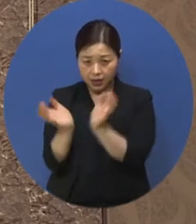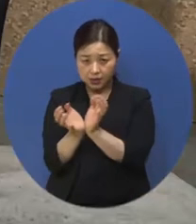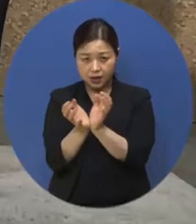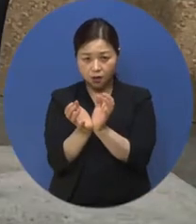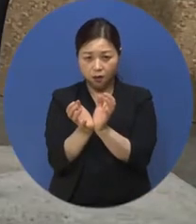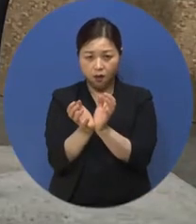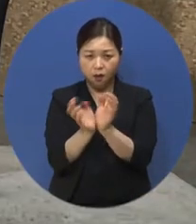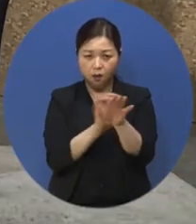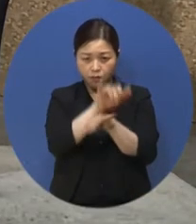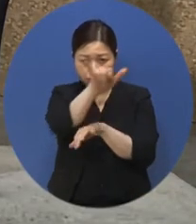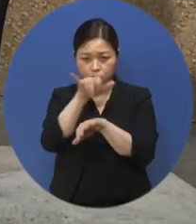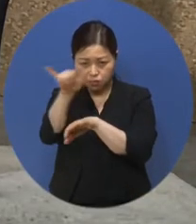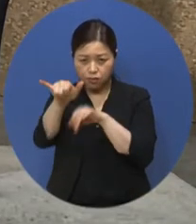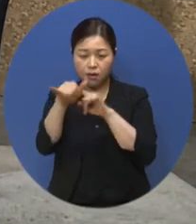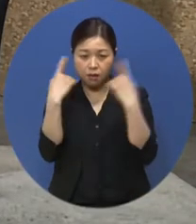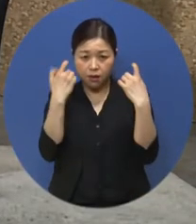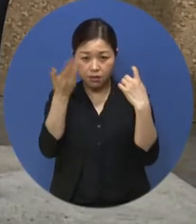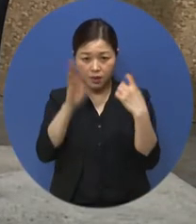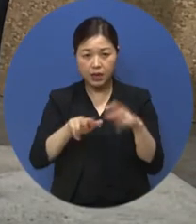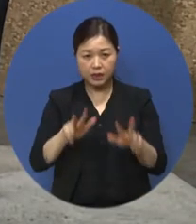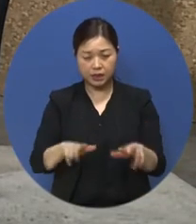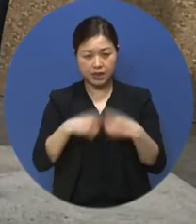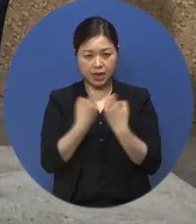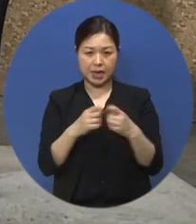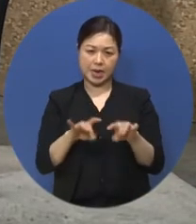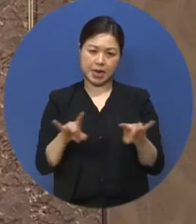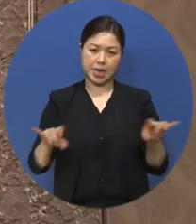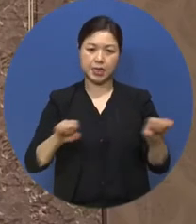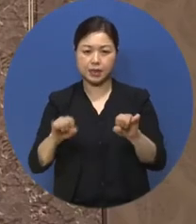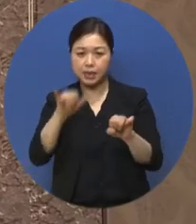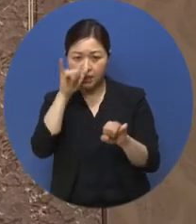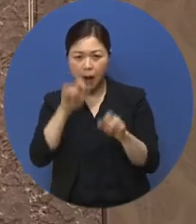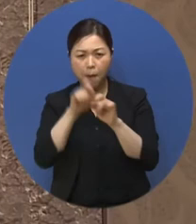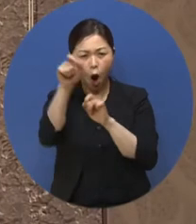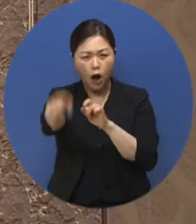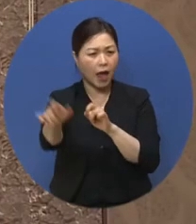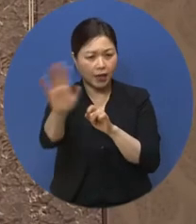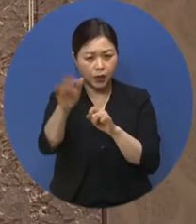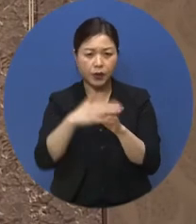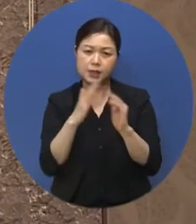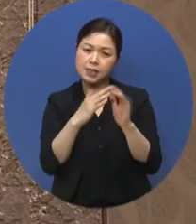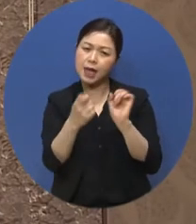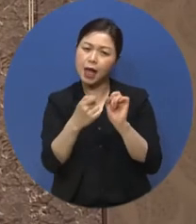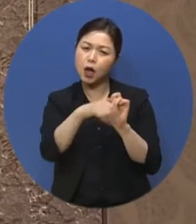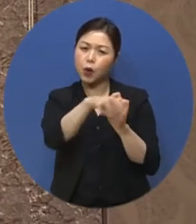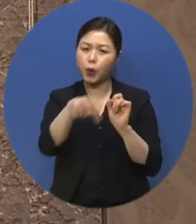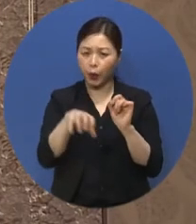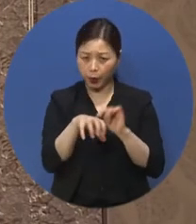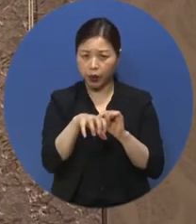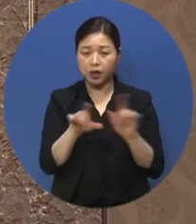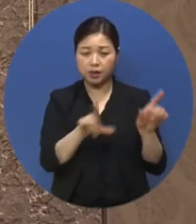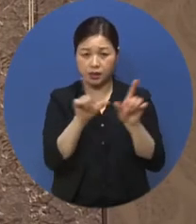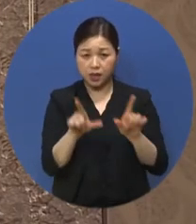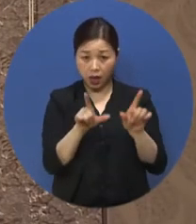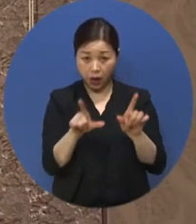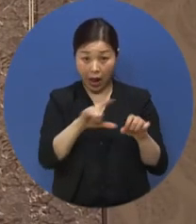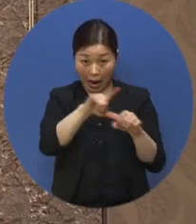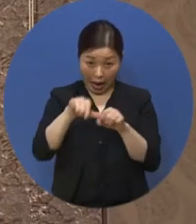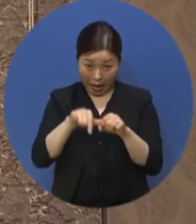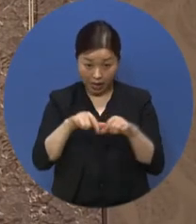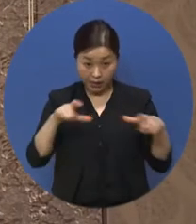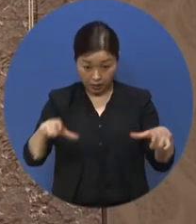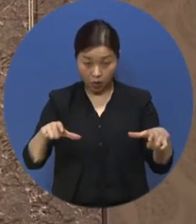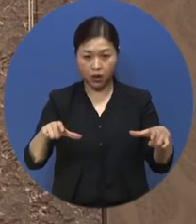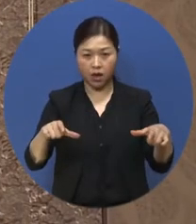요새는 이제 개인 위주로 아. 그러니까 또 멀리도 안 가고 그 집 근처에 생활 주변에